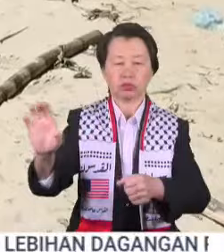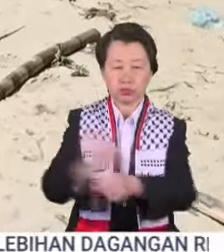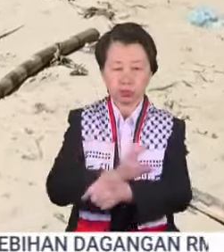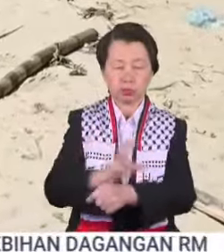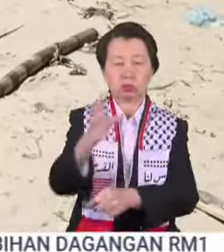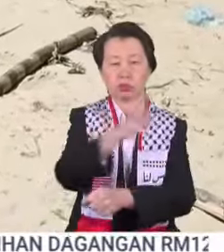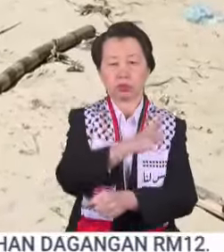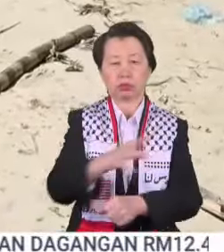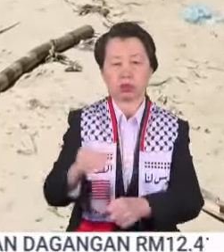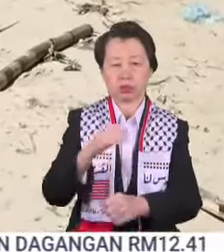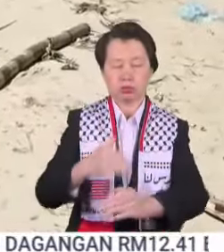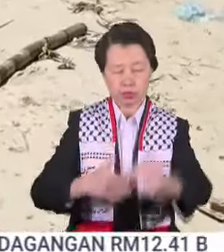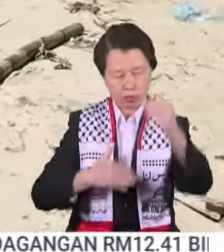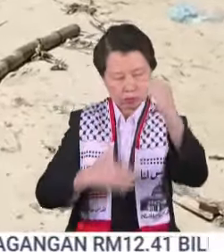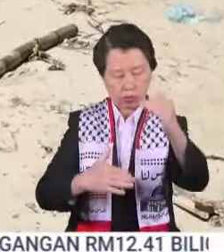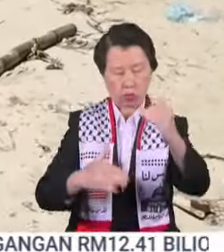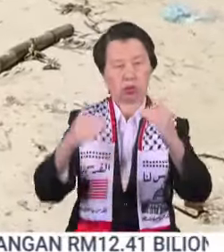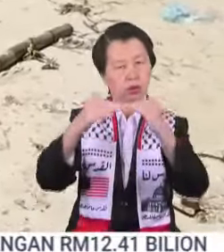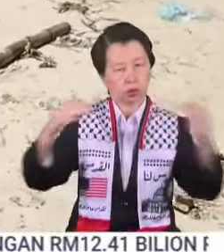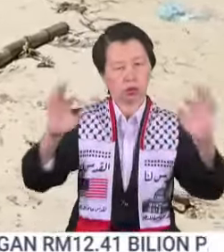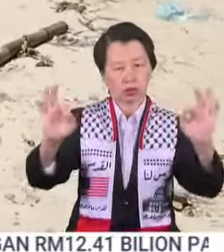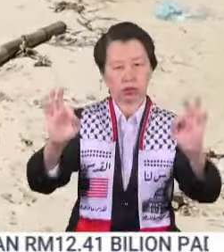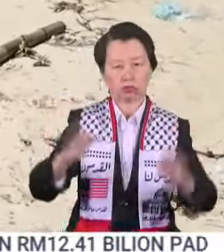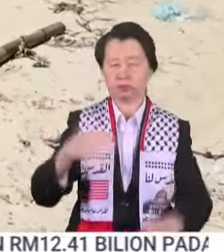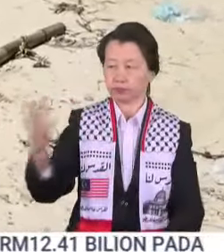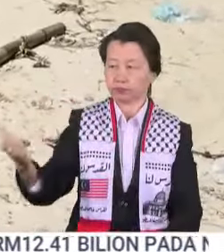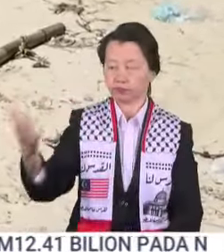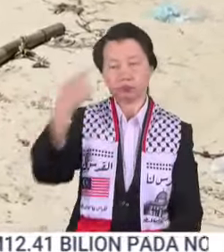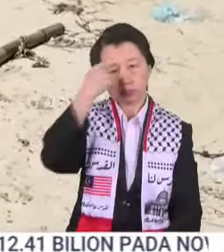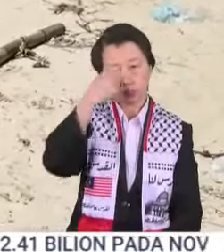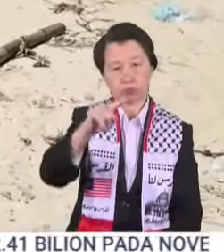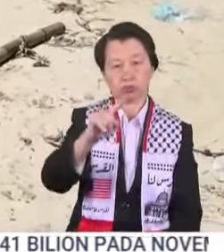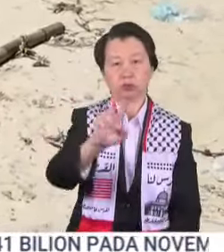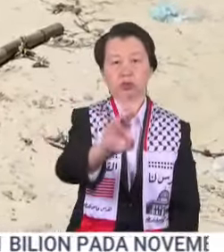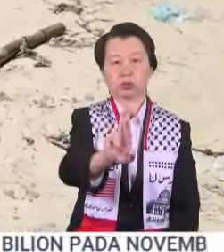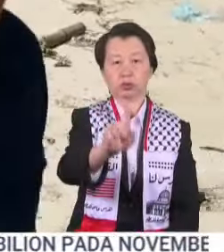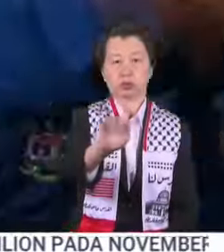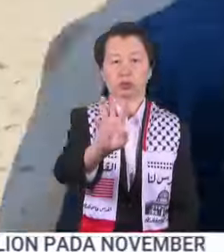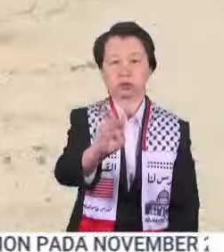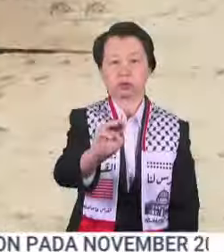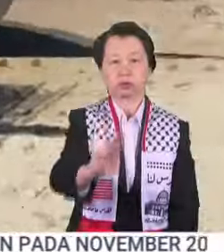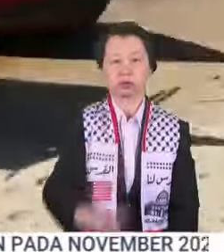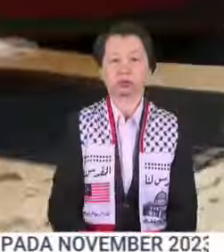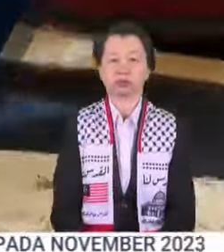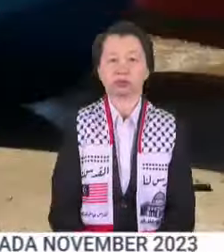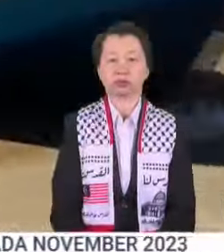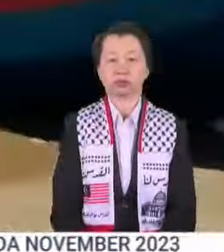mencukupi dan berada pada tahap yang stabil. Fakhrul Razi Ismail, RTM.